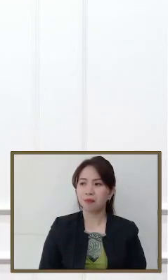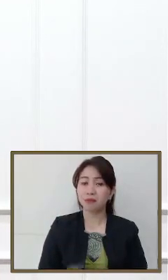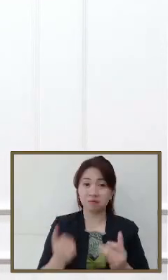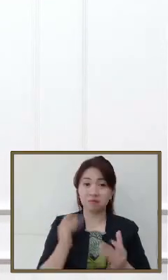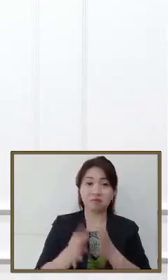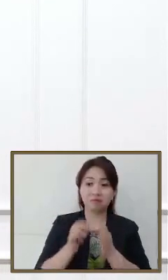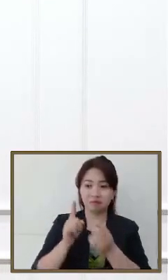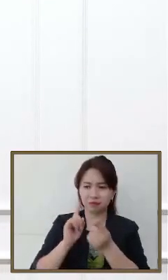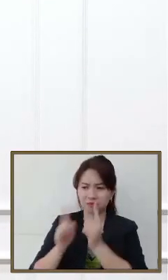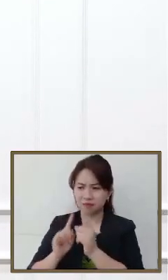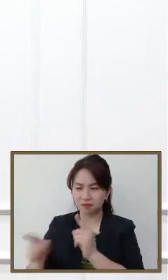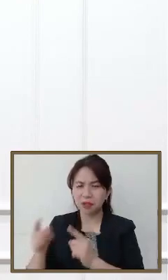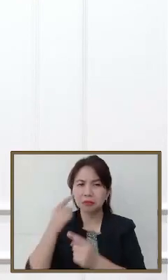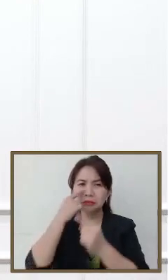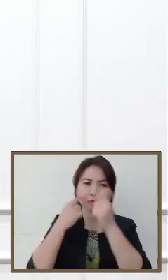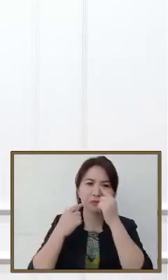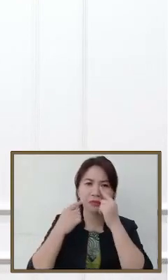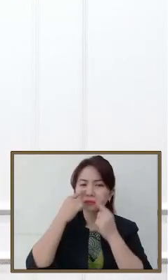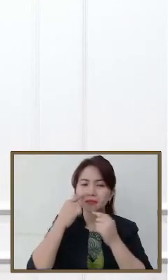na